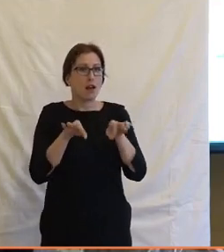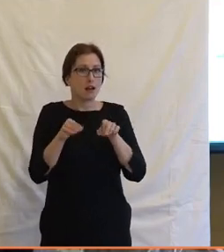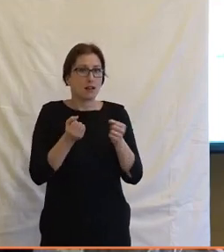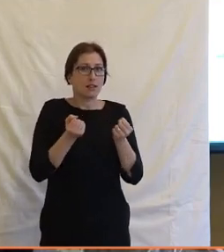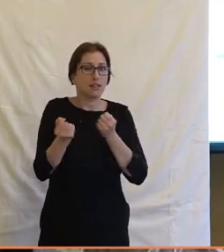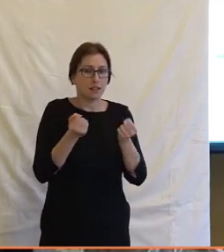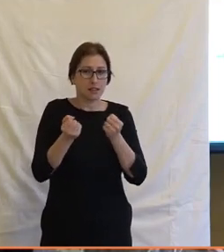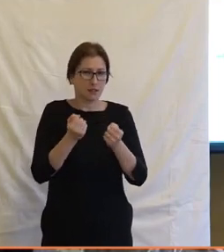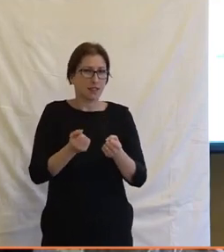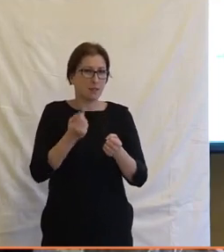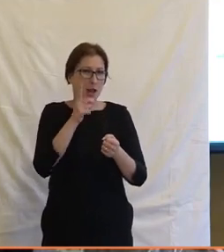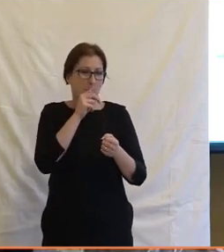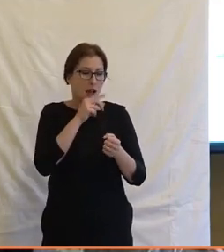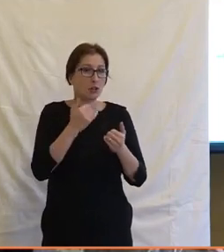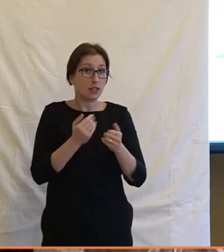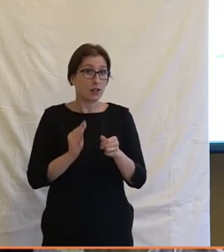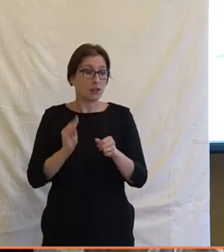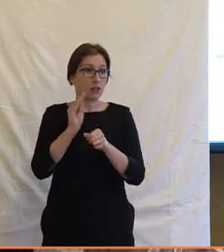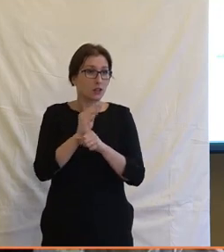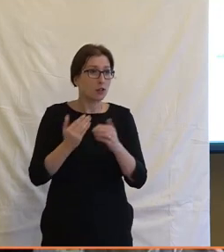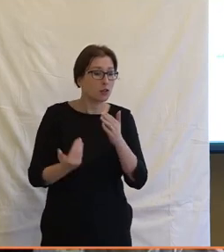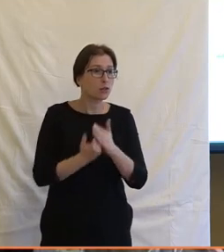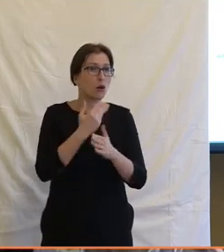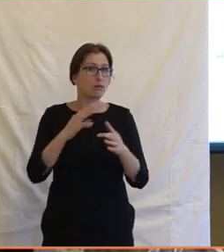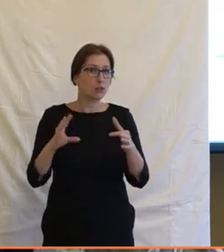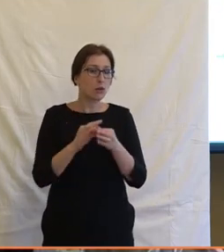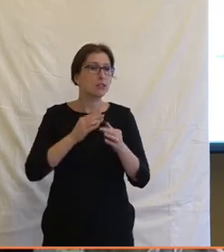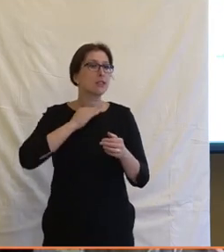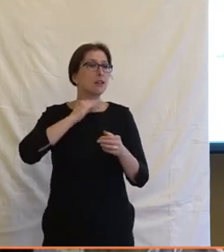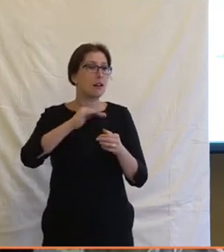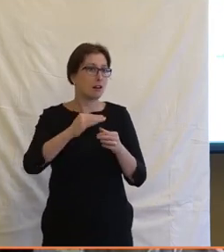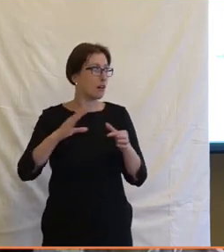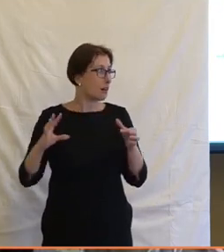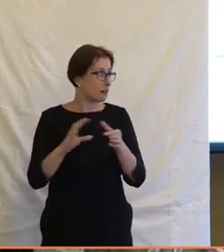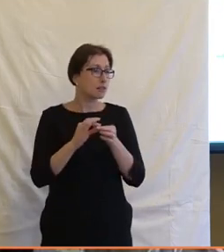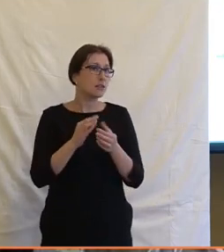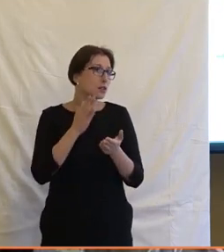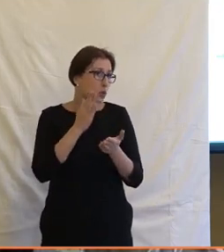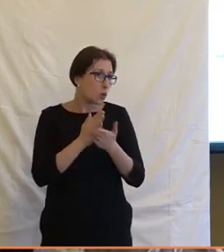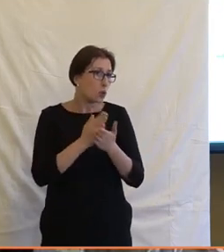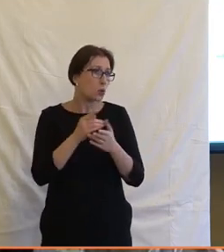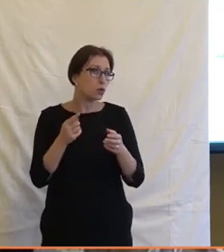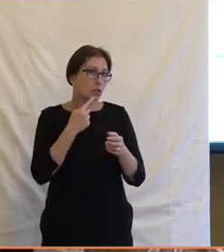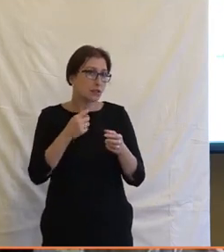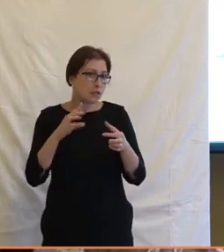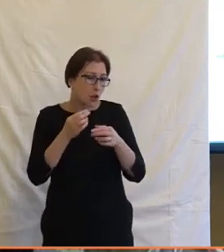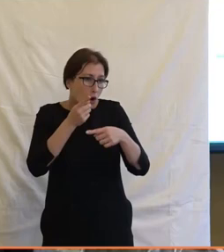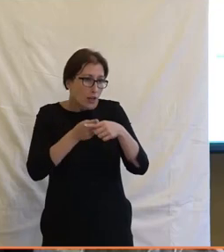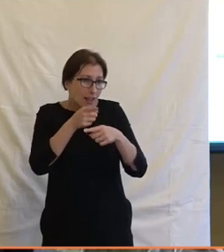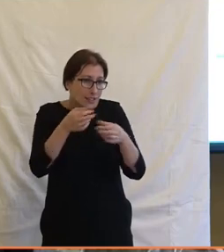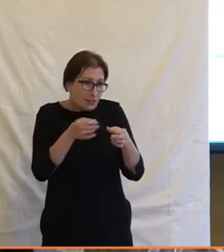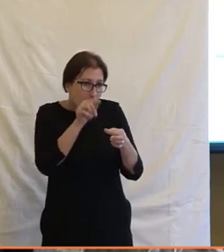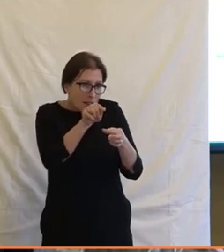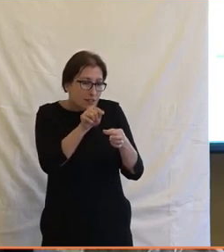nově se dá mnoho věcí ovládat právě pouze prostřednictvím svého hlasu, ale vlastně v těch vyhlášce nebo v těch kompenzačních pomůckách tam